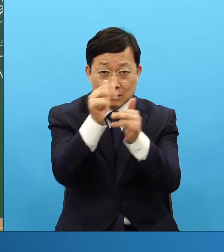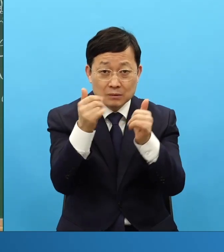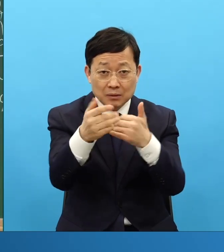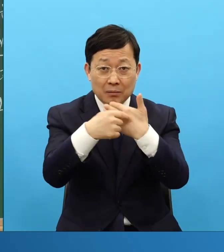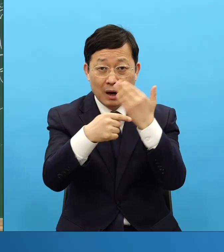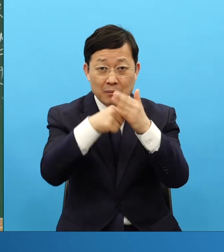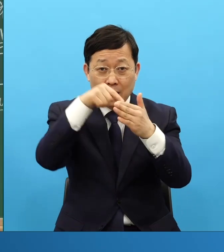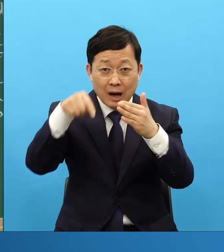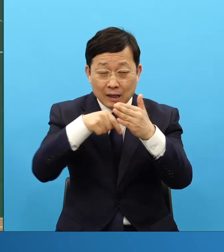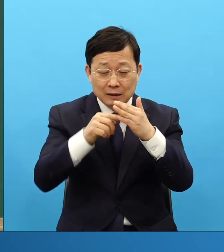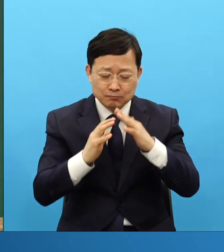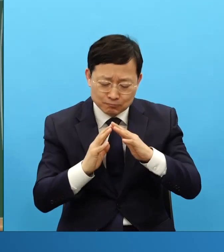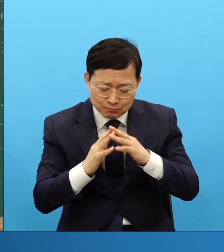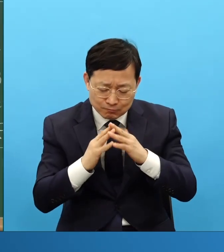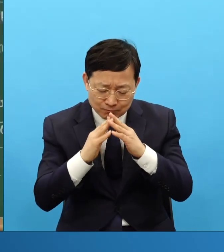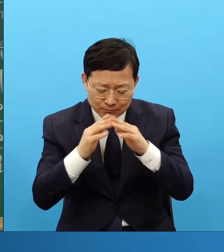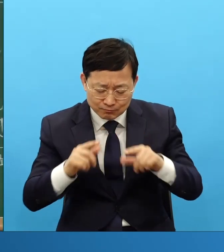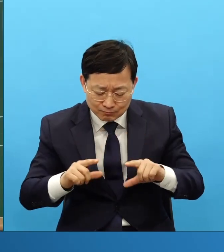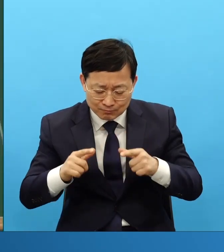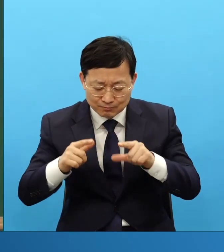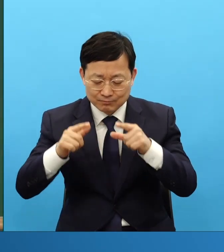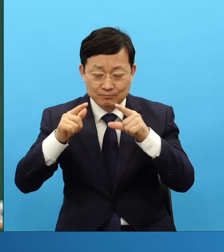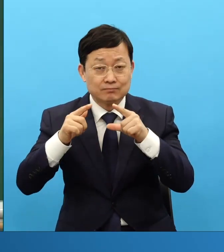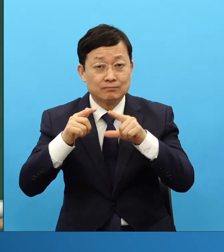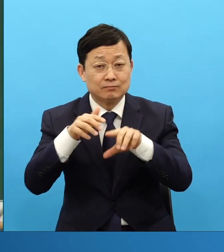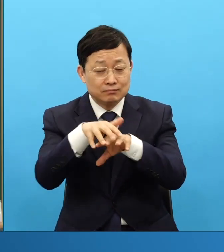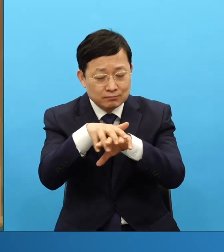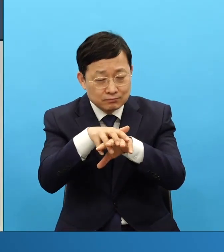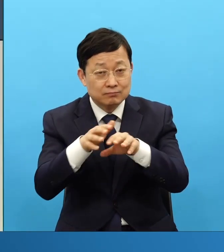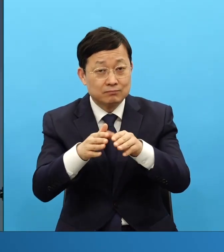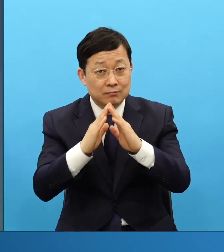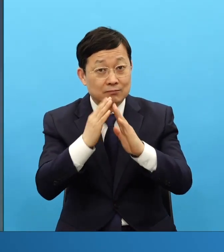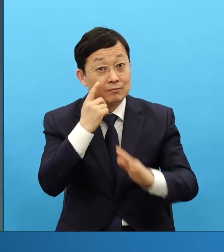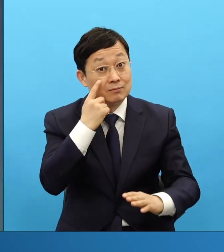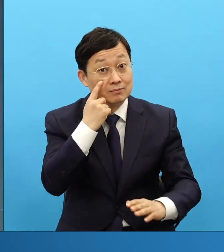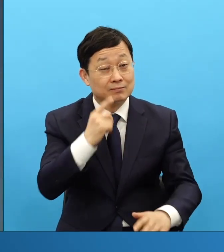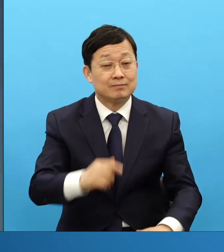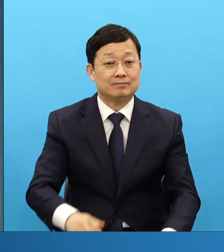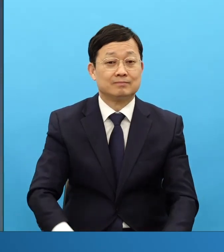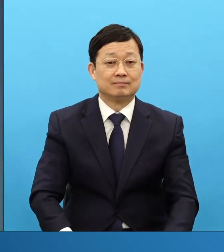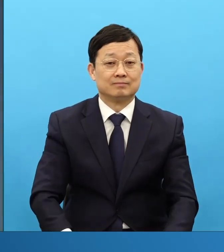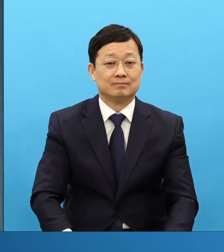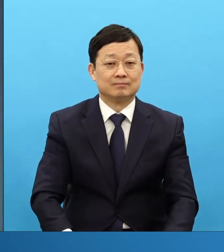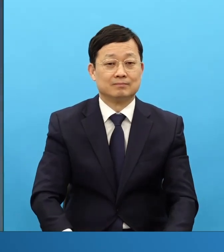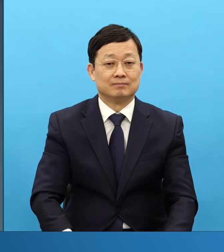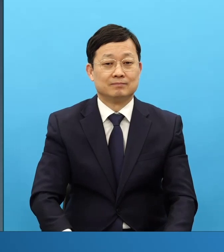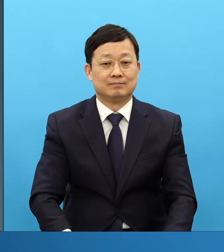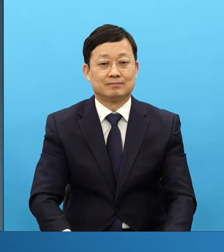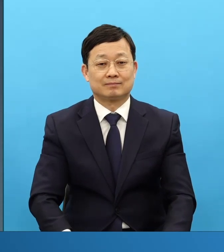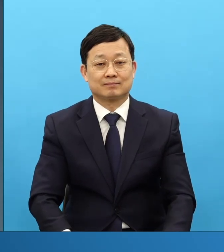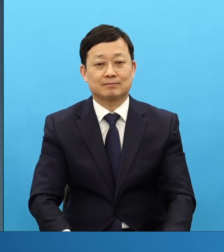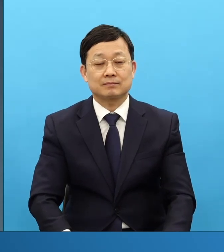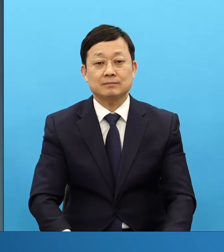officers, our business people, our elders, you must make this. 그렇게 해서 이 망대에서